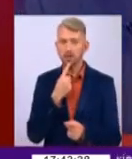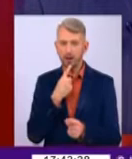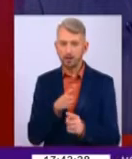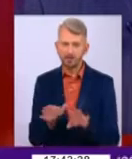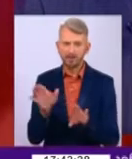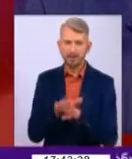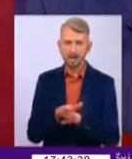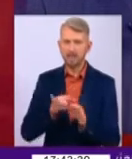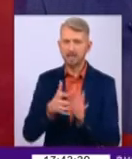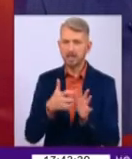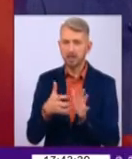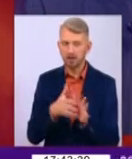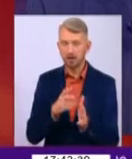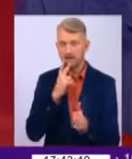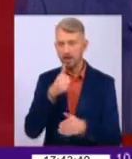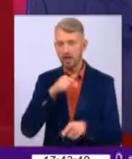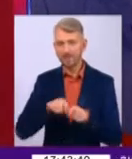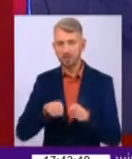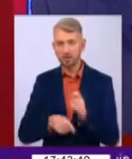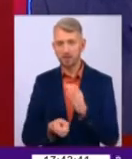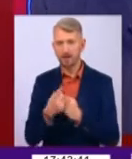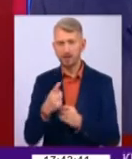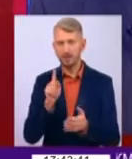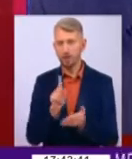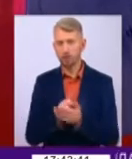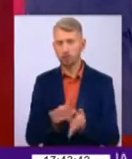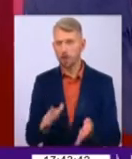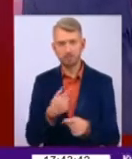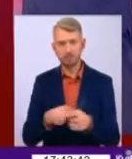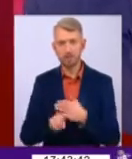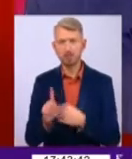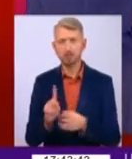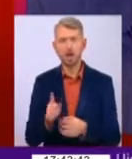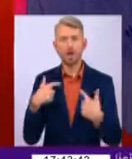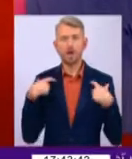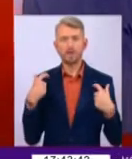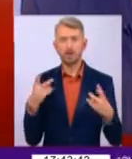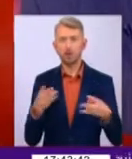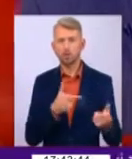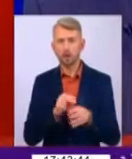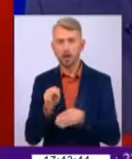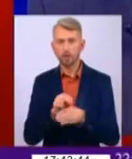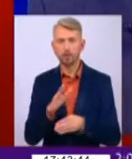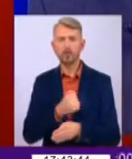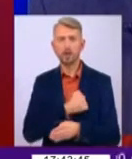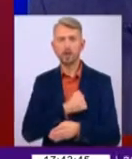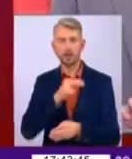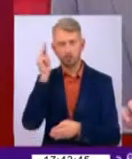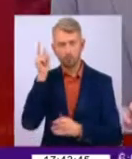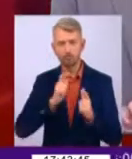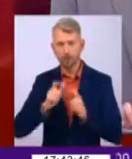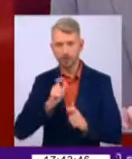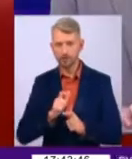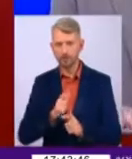но эксперимент оказался не совсем удачным, потому что офицера надо готовить все-таки в военном училище и не один